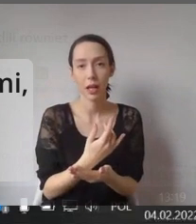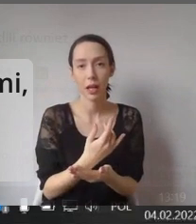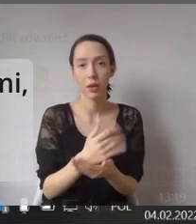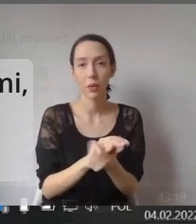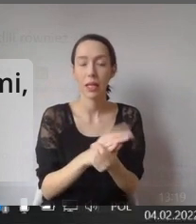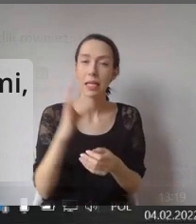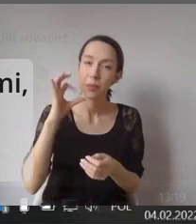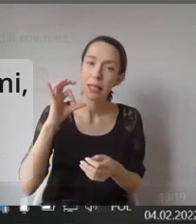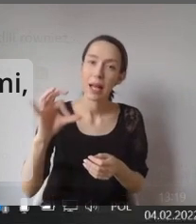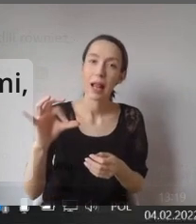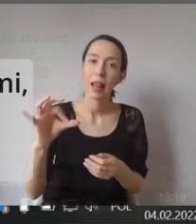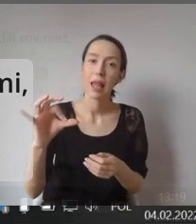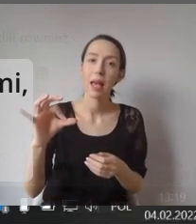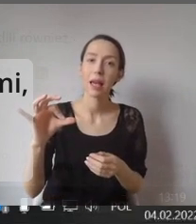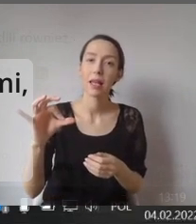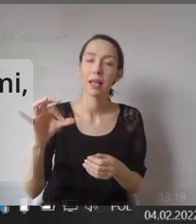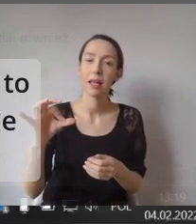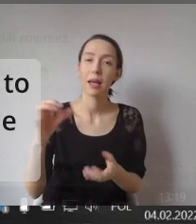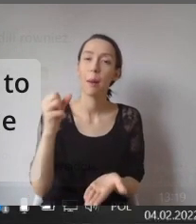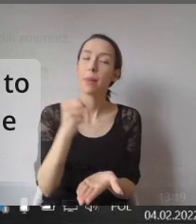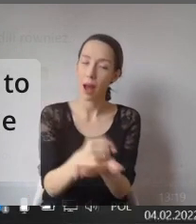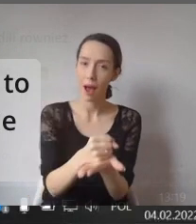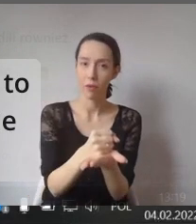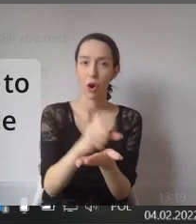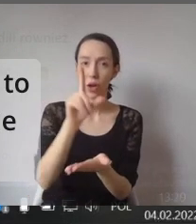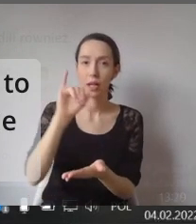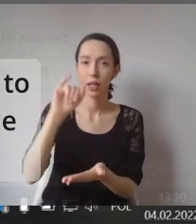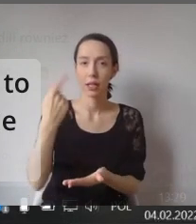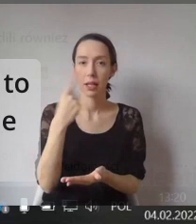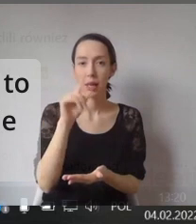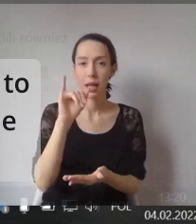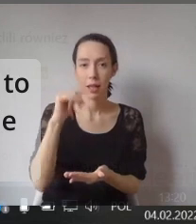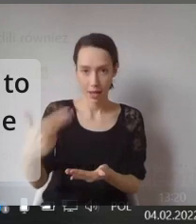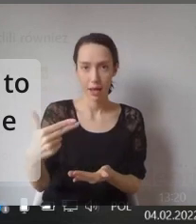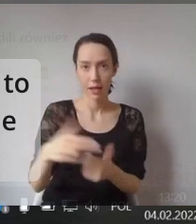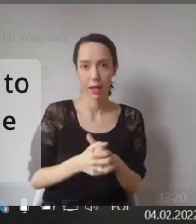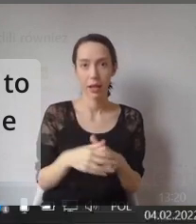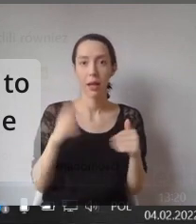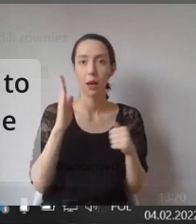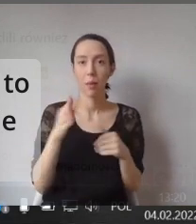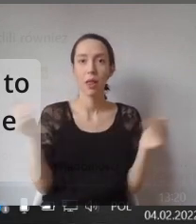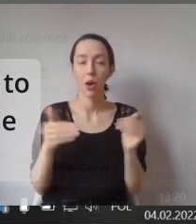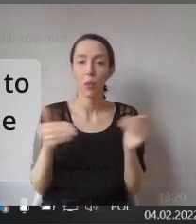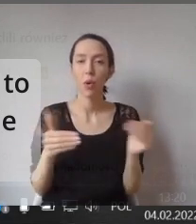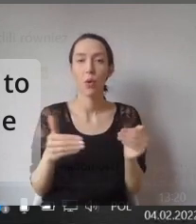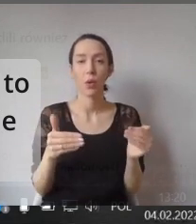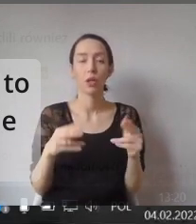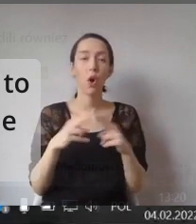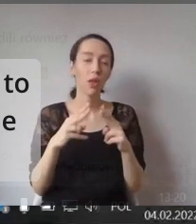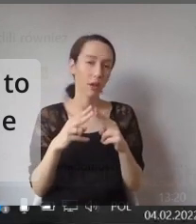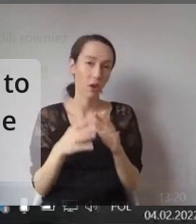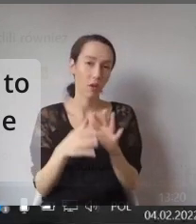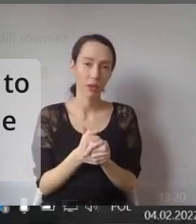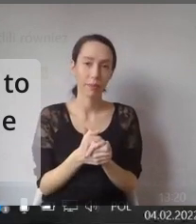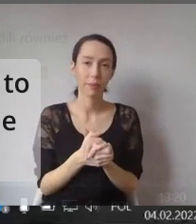na LinkedInie, licencji rekruterskiej, będą miały możliwość po prostu tutaj z Państwem się kontakt,